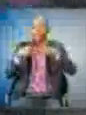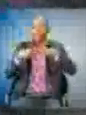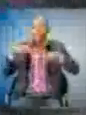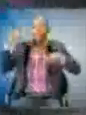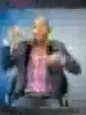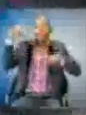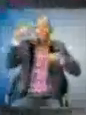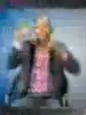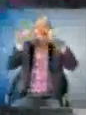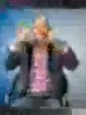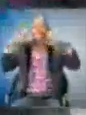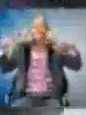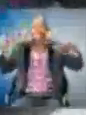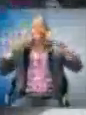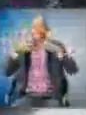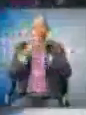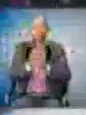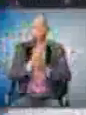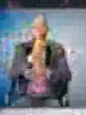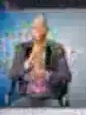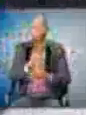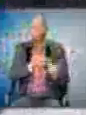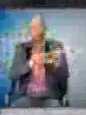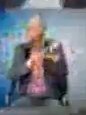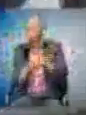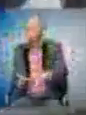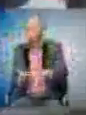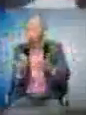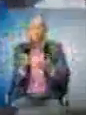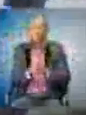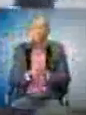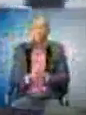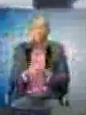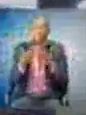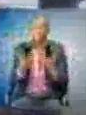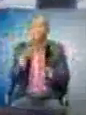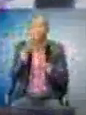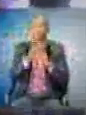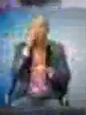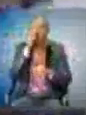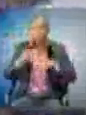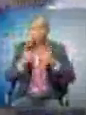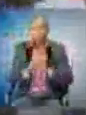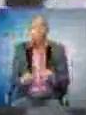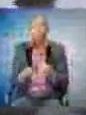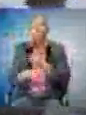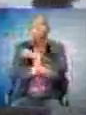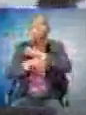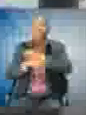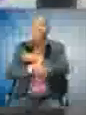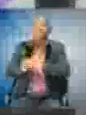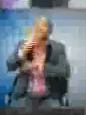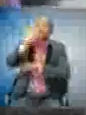makable ni makabini elektroniki. Vyote vinafua nini? Vinalungula. Na hii mwezi kulikasi wanaiba kombien de kilometre?